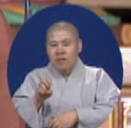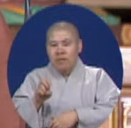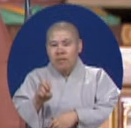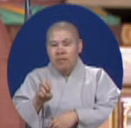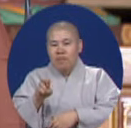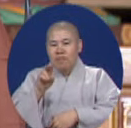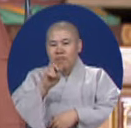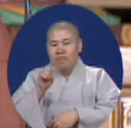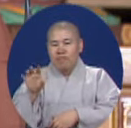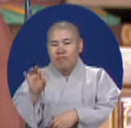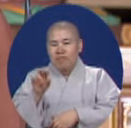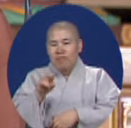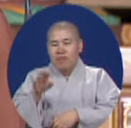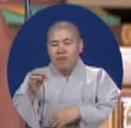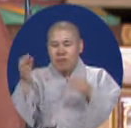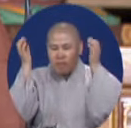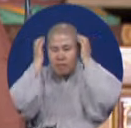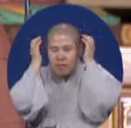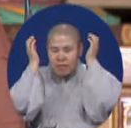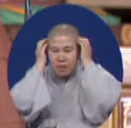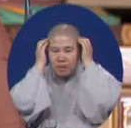망상, 번뇌,